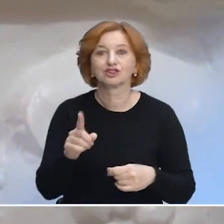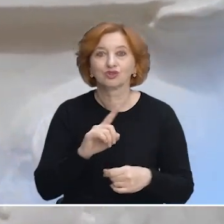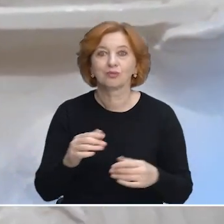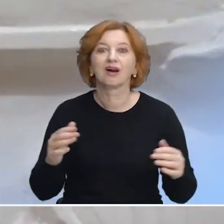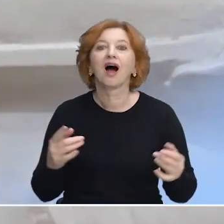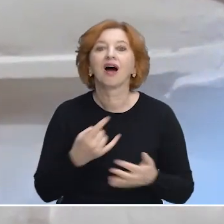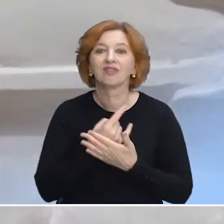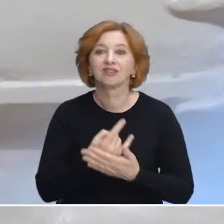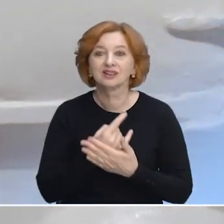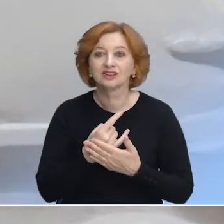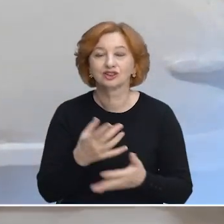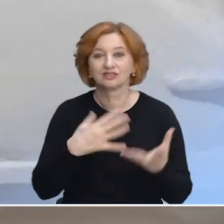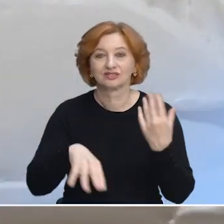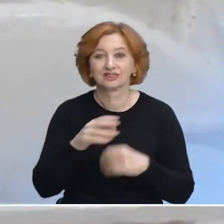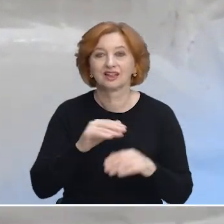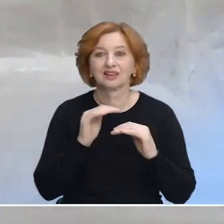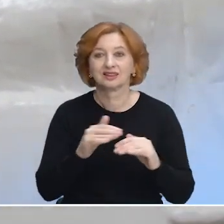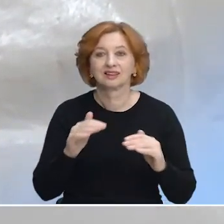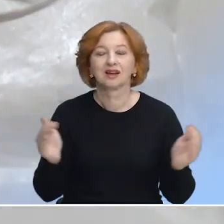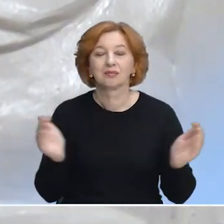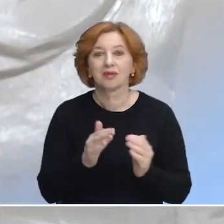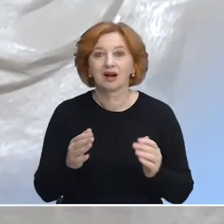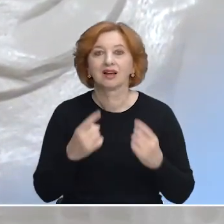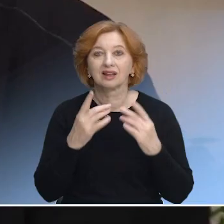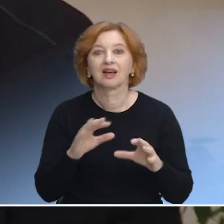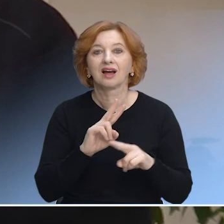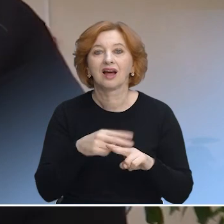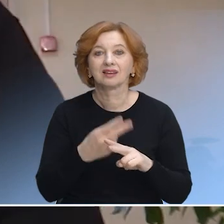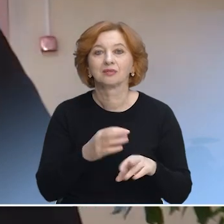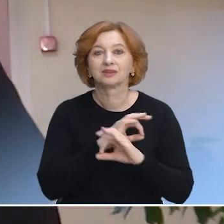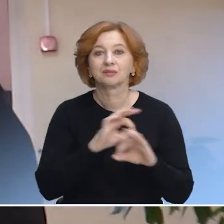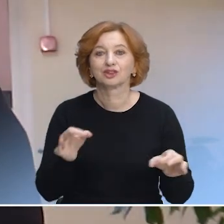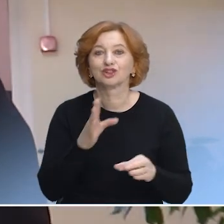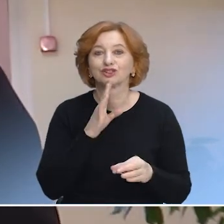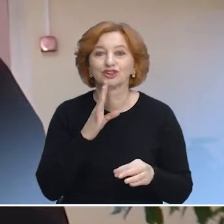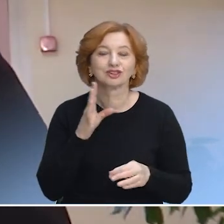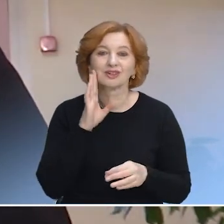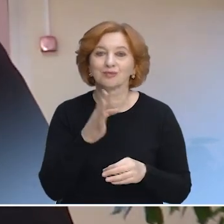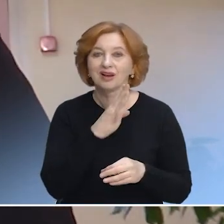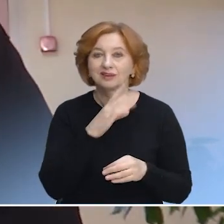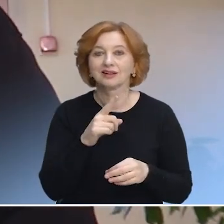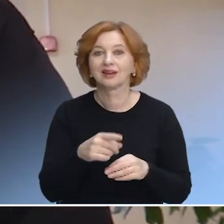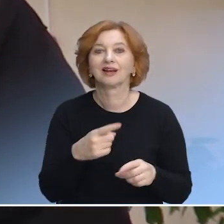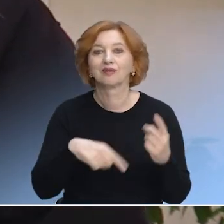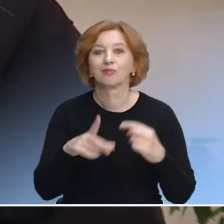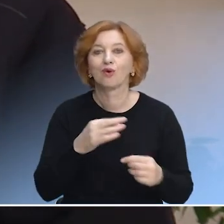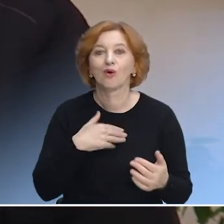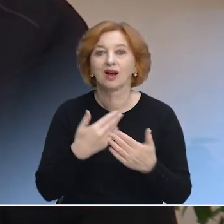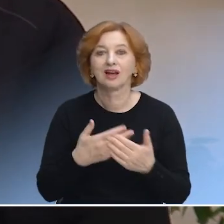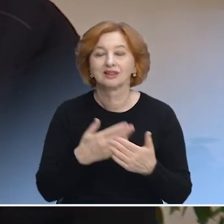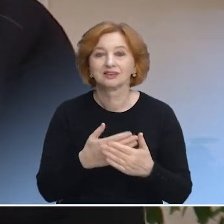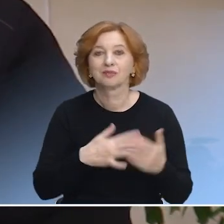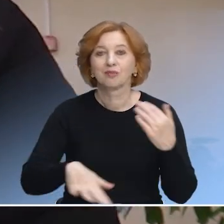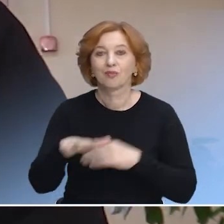маленьких, истощенных детей. В память о замечательном человеке, женщине-матери, по инициативе главы